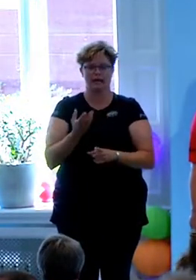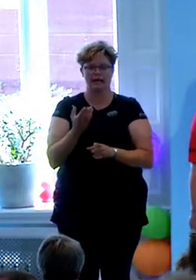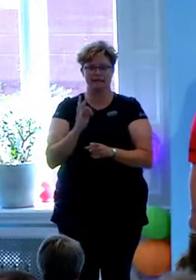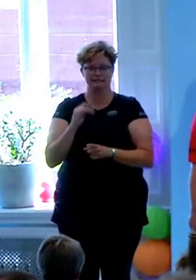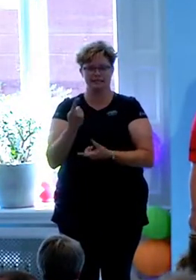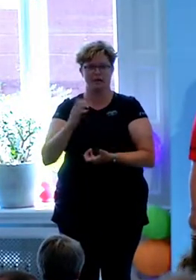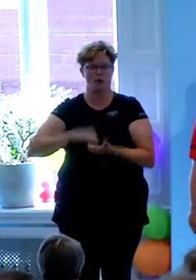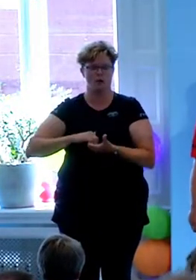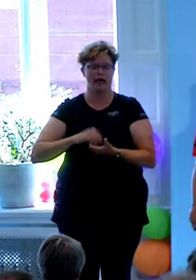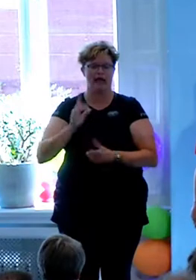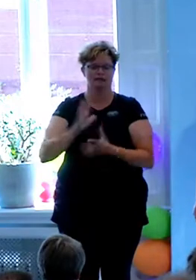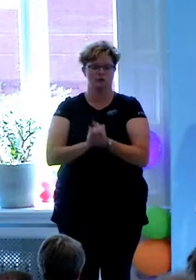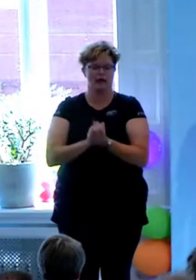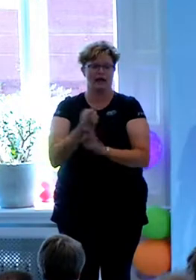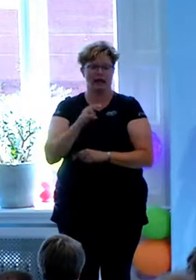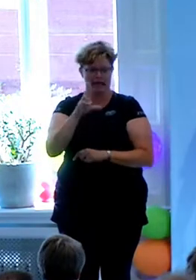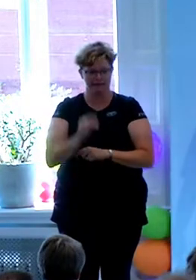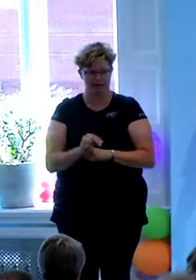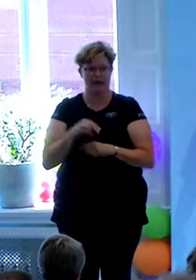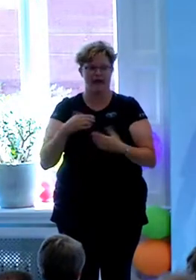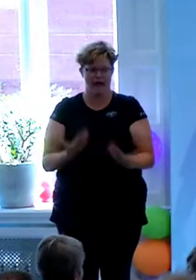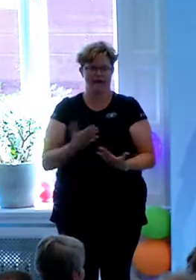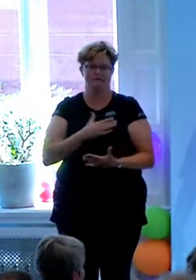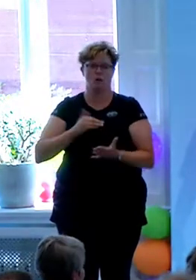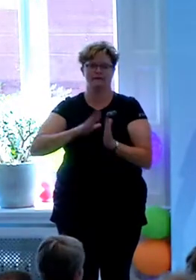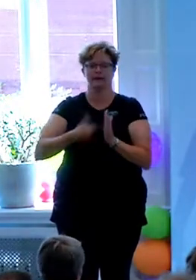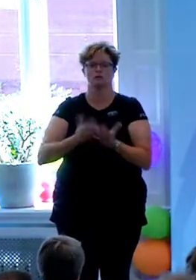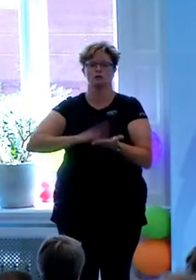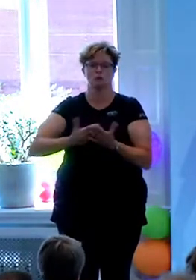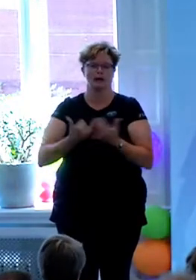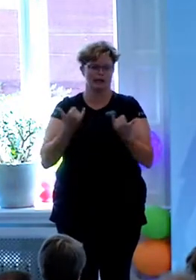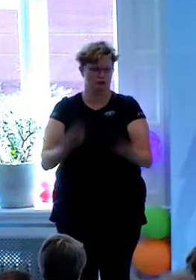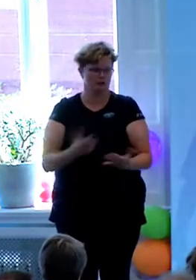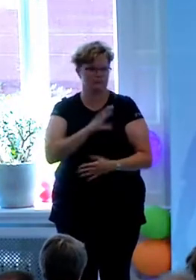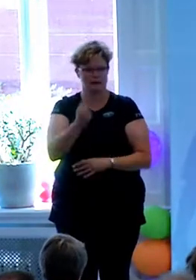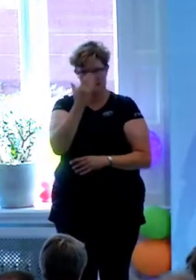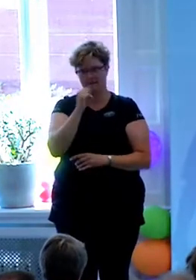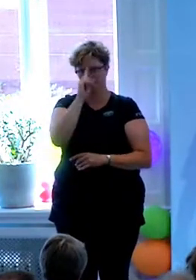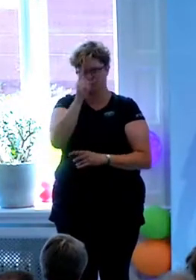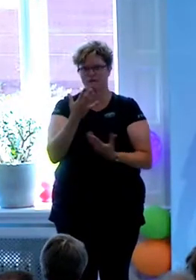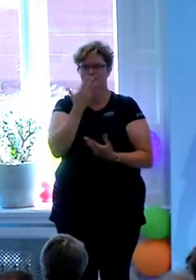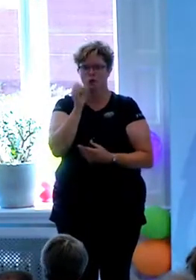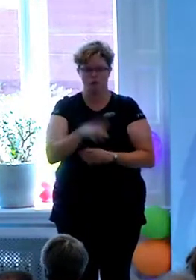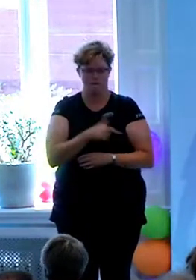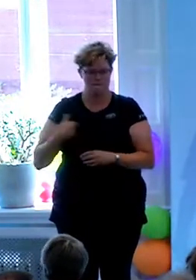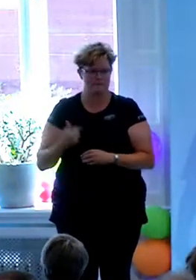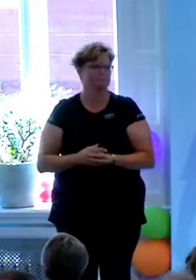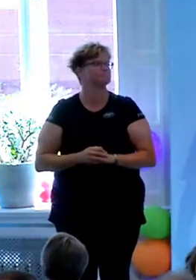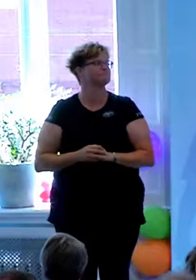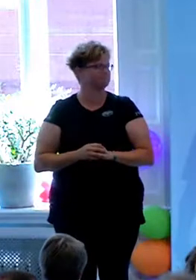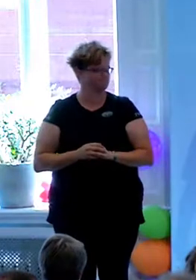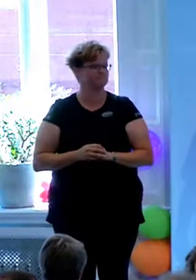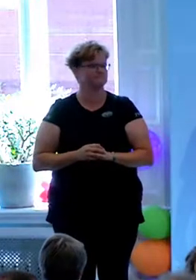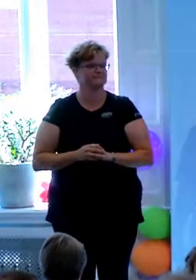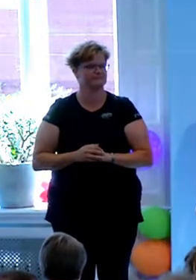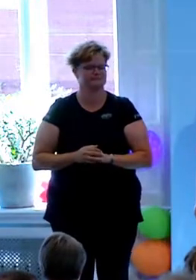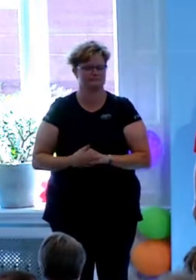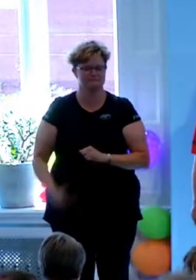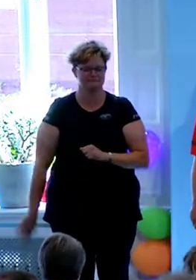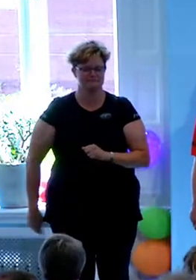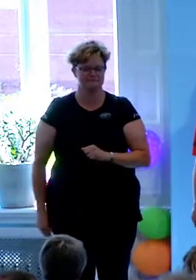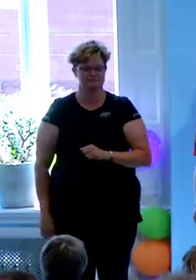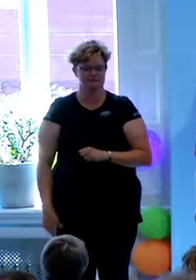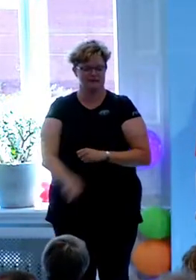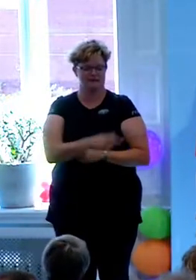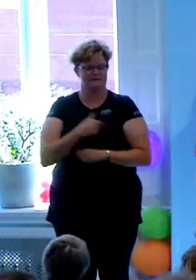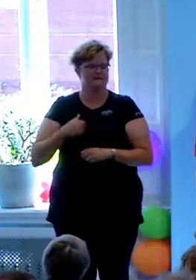Kristel och hennes kollega Lena som tecknar åt oss här idag så att alla kan förstå vad vi säger.